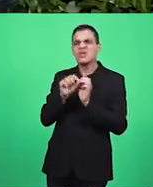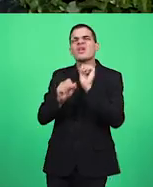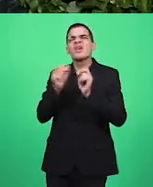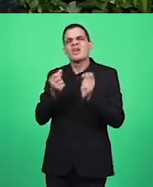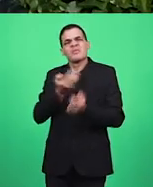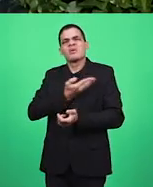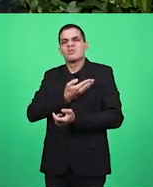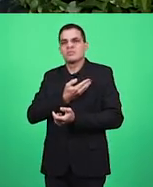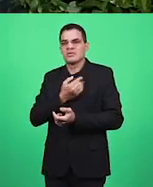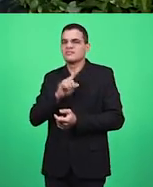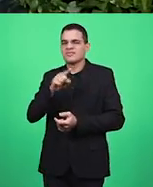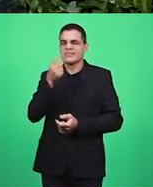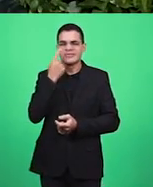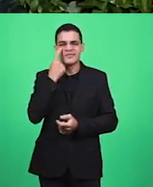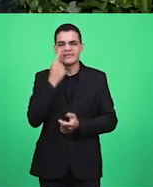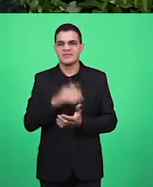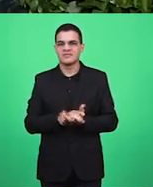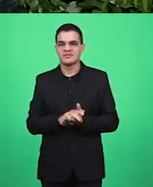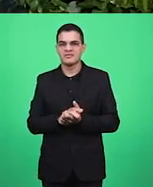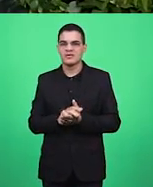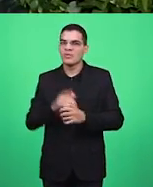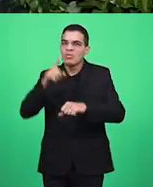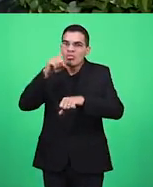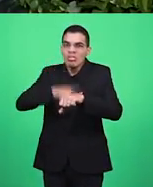ты увидишь. В 9 часов